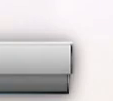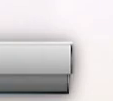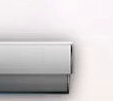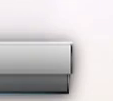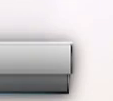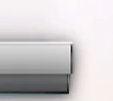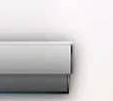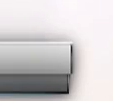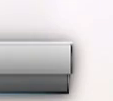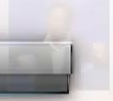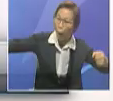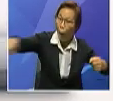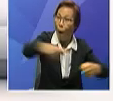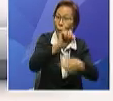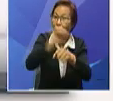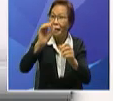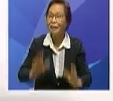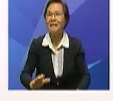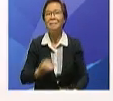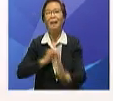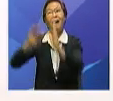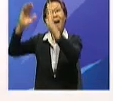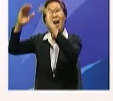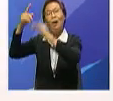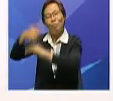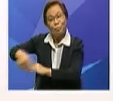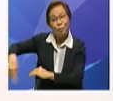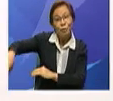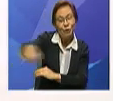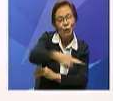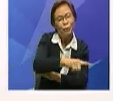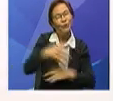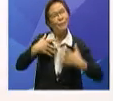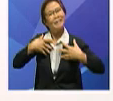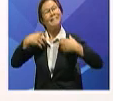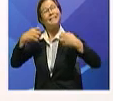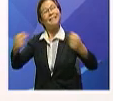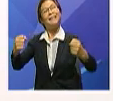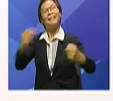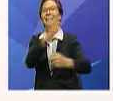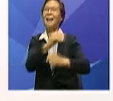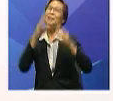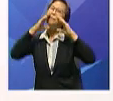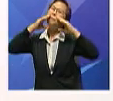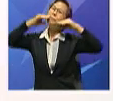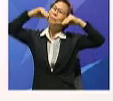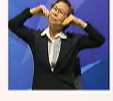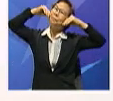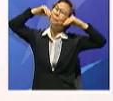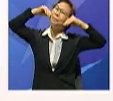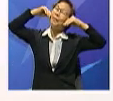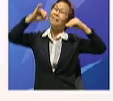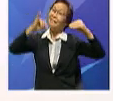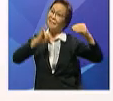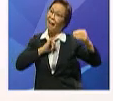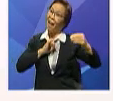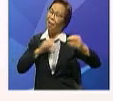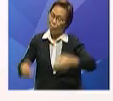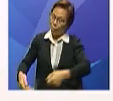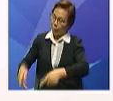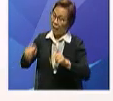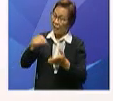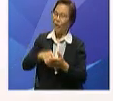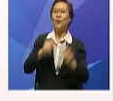semua warga bekerja di seberang saudara-saudari berada dalam keadaan yang sehat dan sendiri Saya ingin mengambil kesempatan